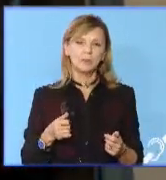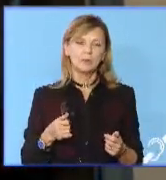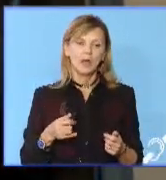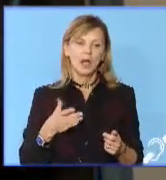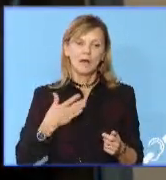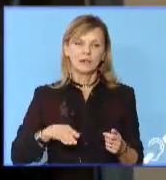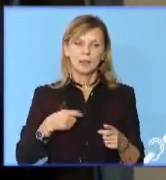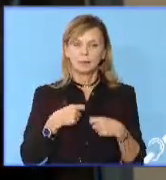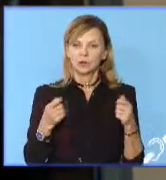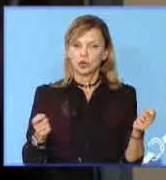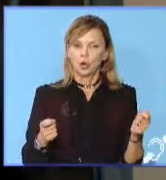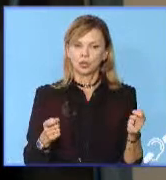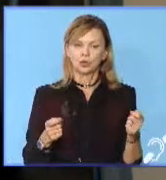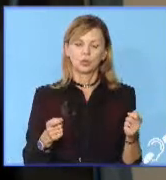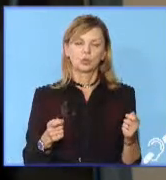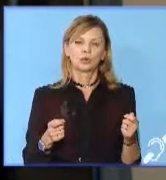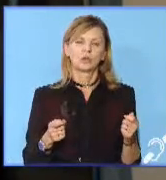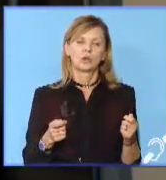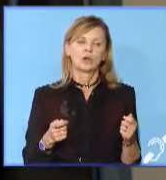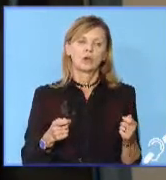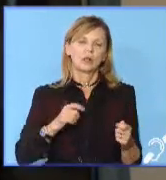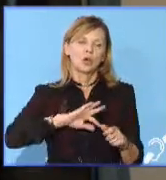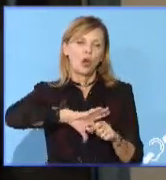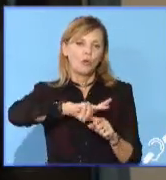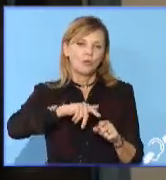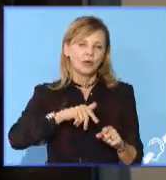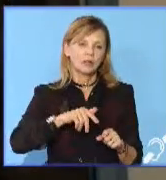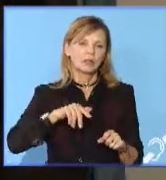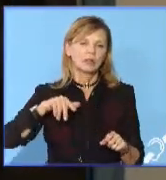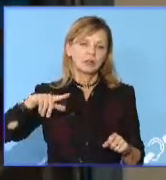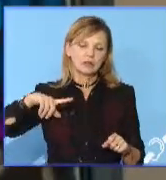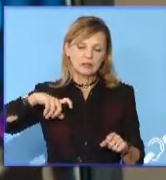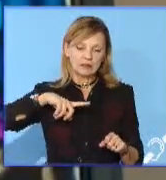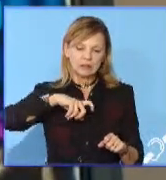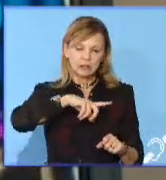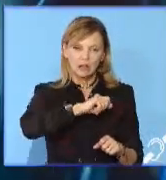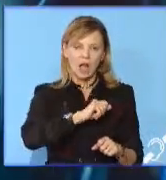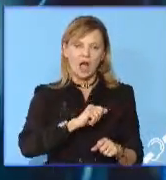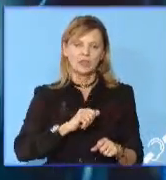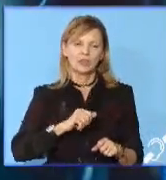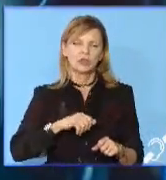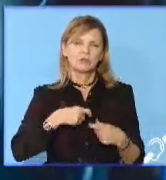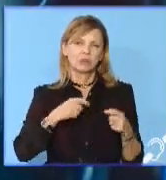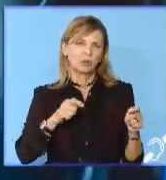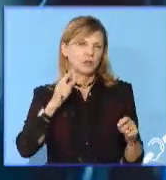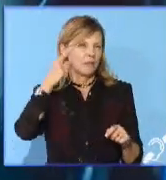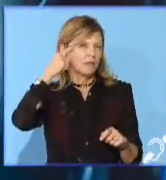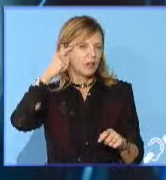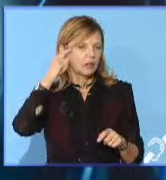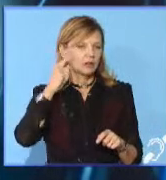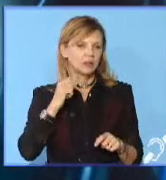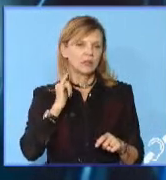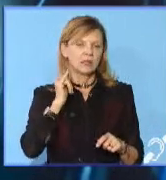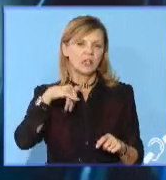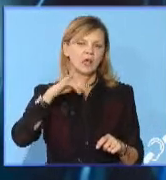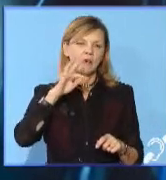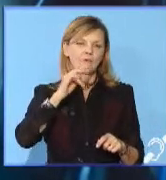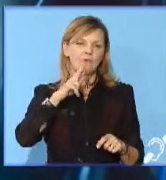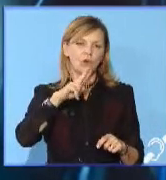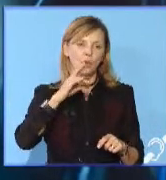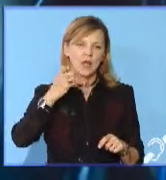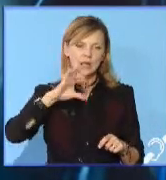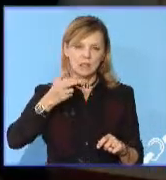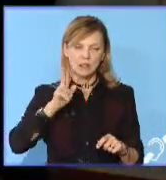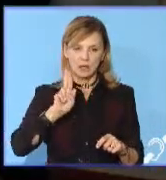de la invazie de militară, de exemplu, COVID, gândaci, absolut ce vă trece prin minte, chiar și influencerii cum ne invadează peste